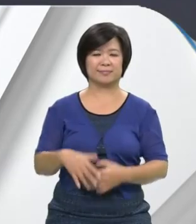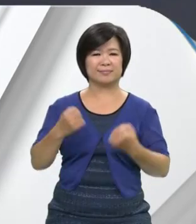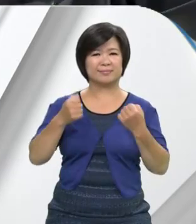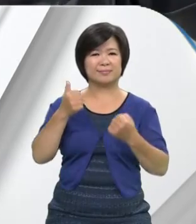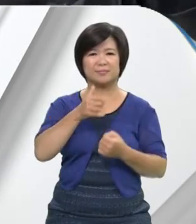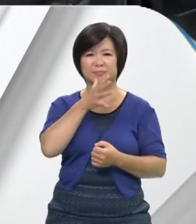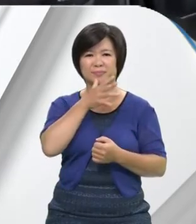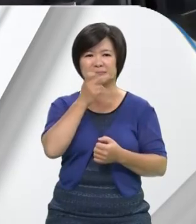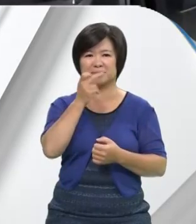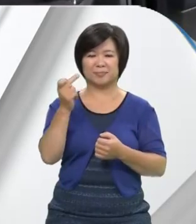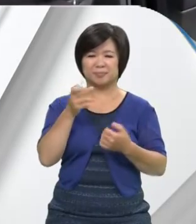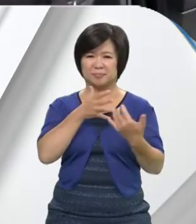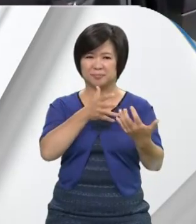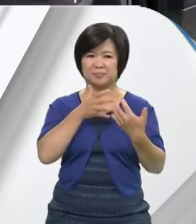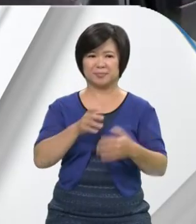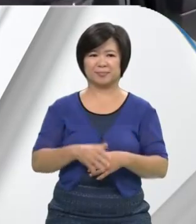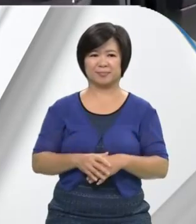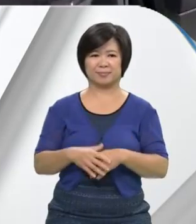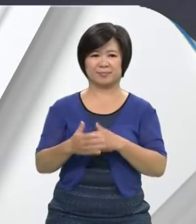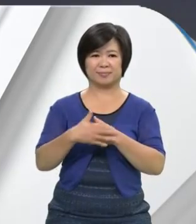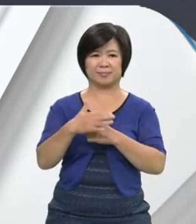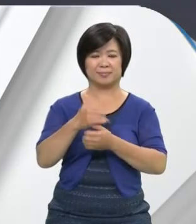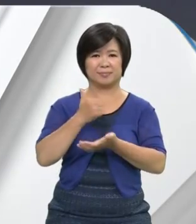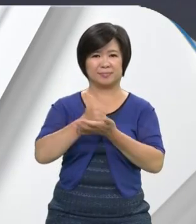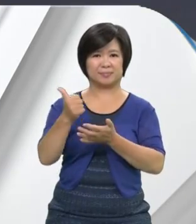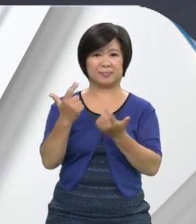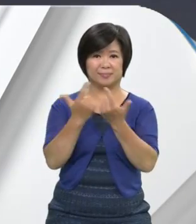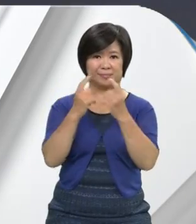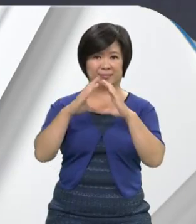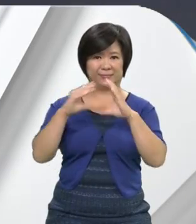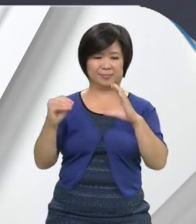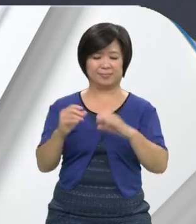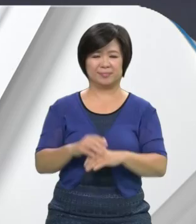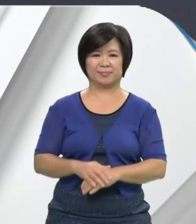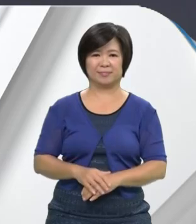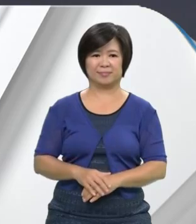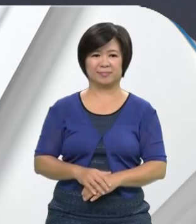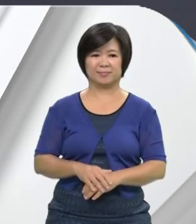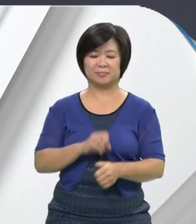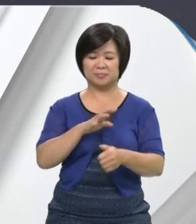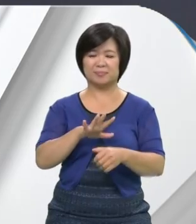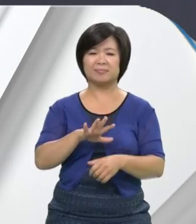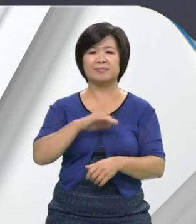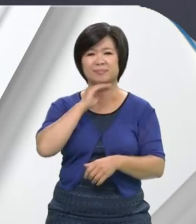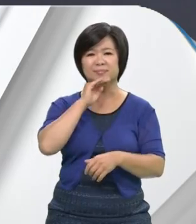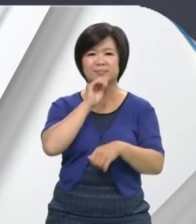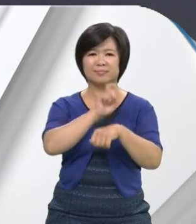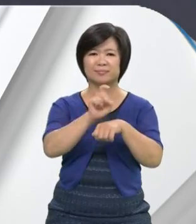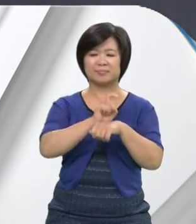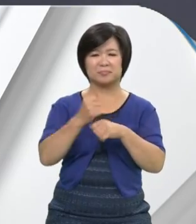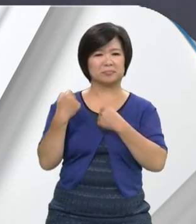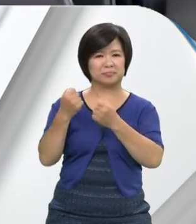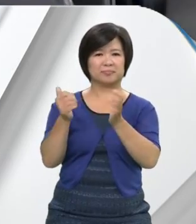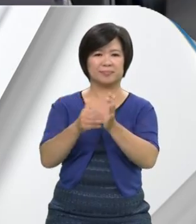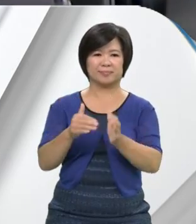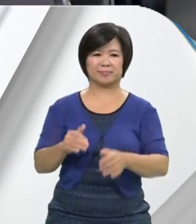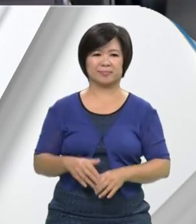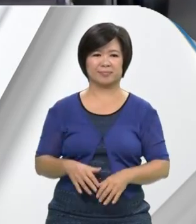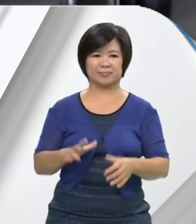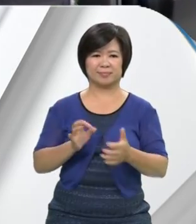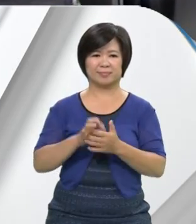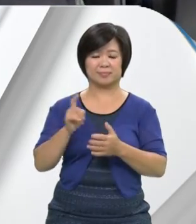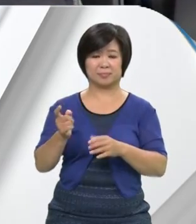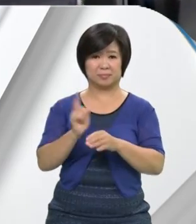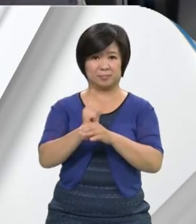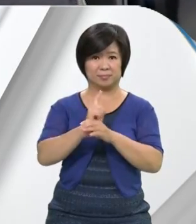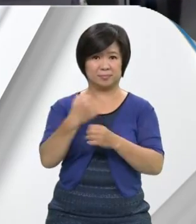Hello. Please tell me to Taipei Arena. Okay. Just only 20 minutes. 高雄公园爱唱斯泰院的总机，做几样查司